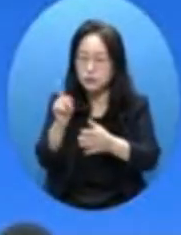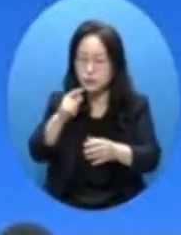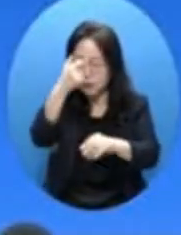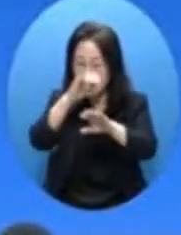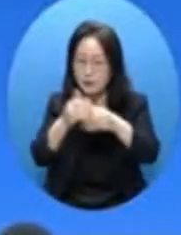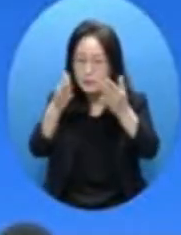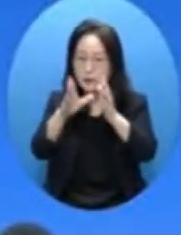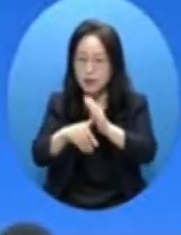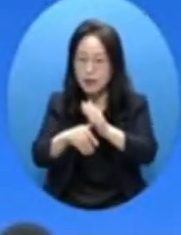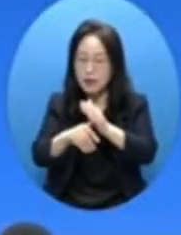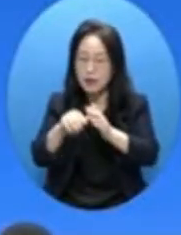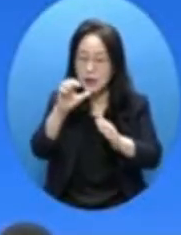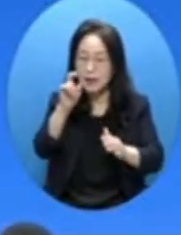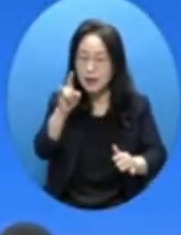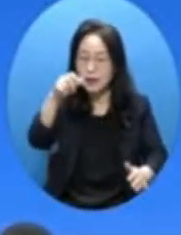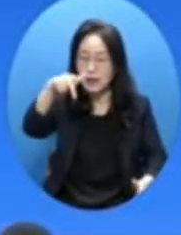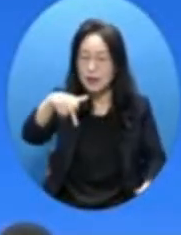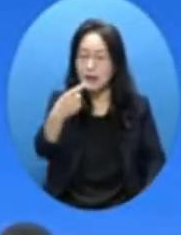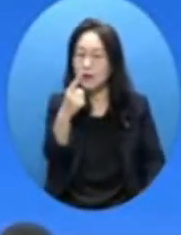에콰도르에서